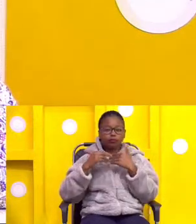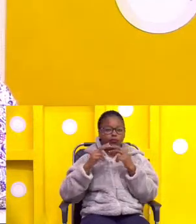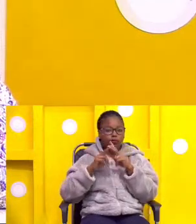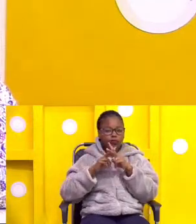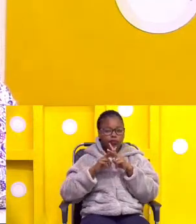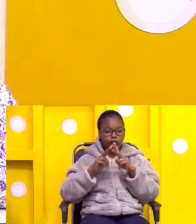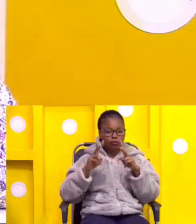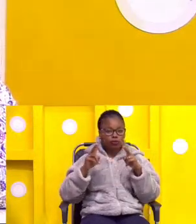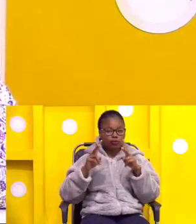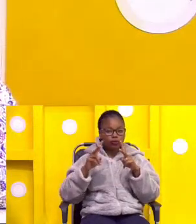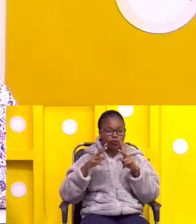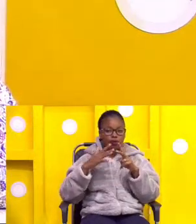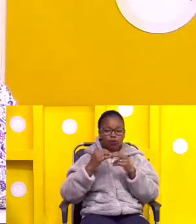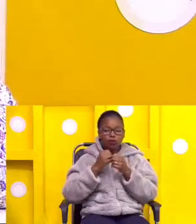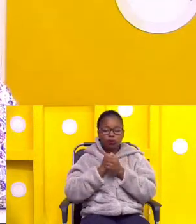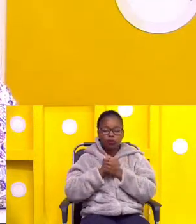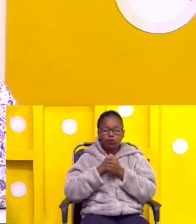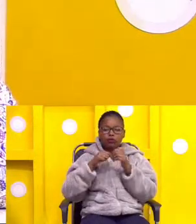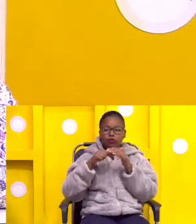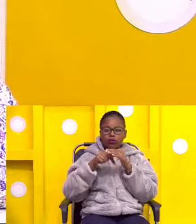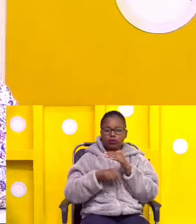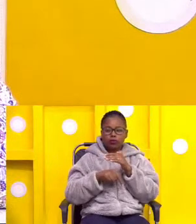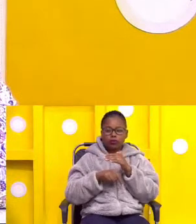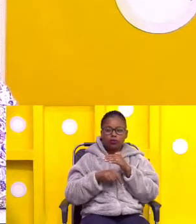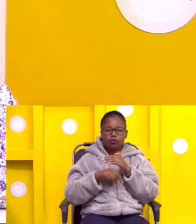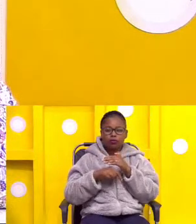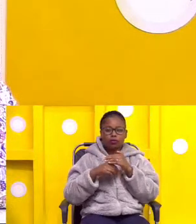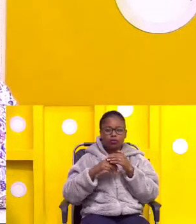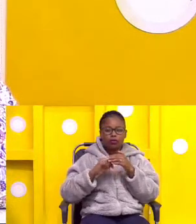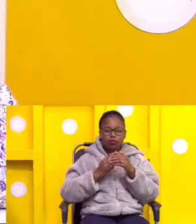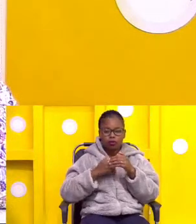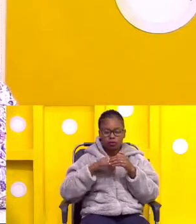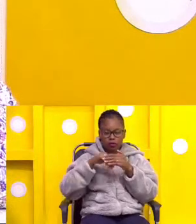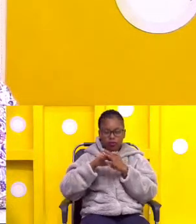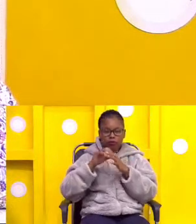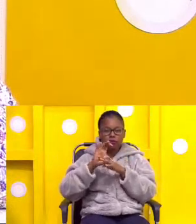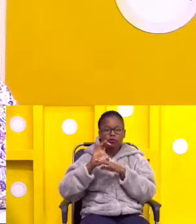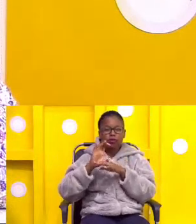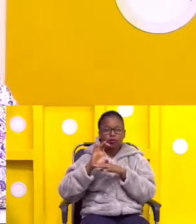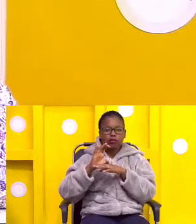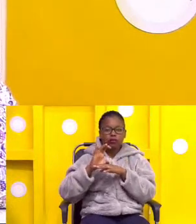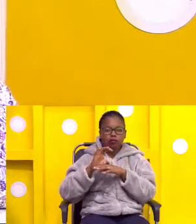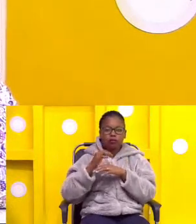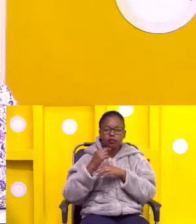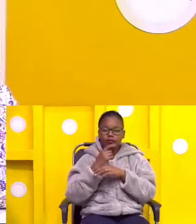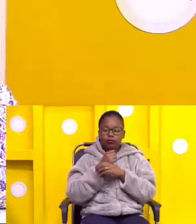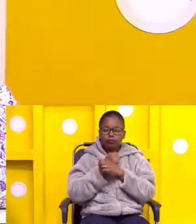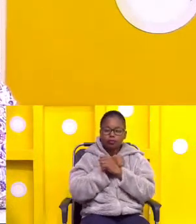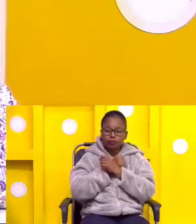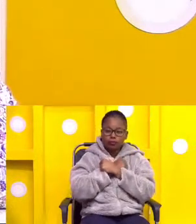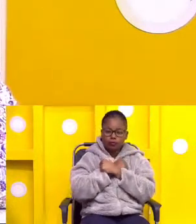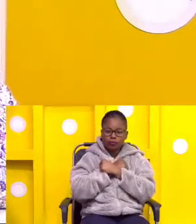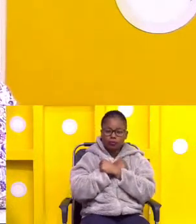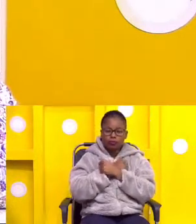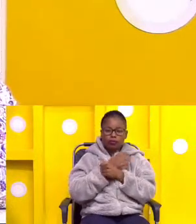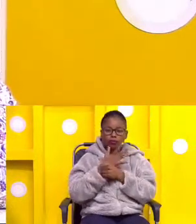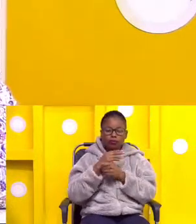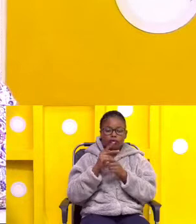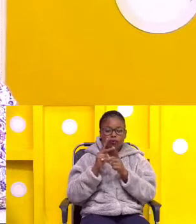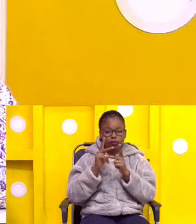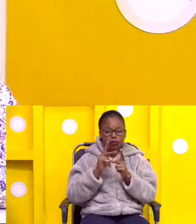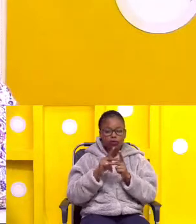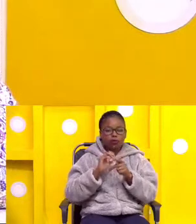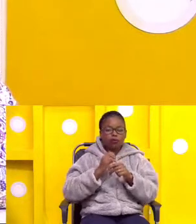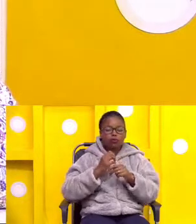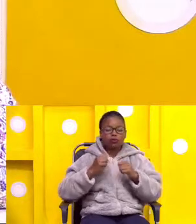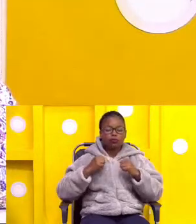ici na makamenda muno na twinao nginya na kuria kanitha-ini mamendete muno na undu ucio wikiraga ngoro citu